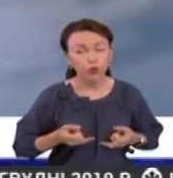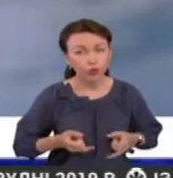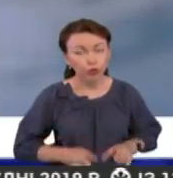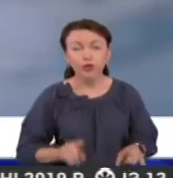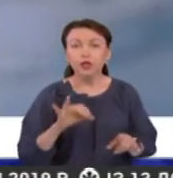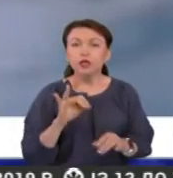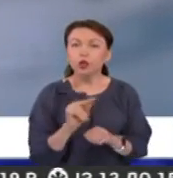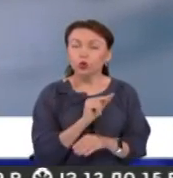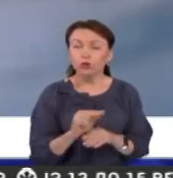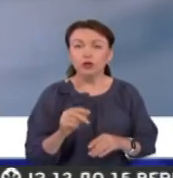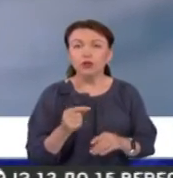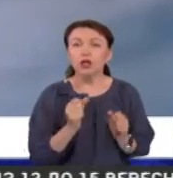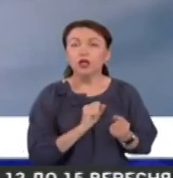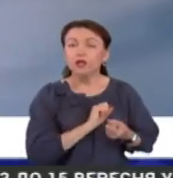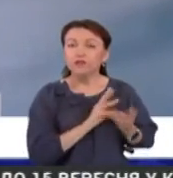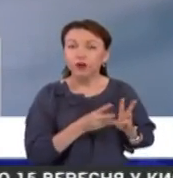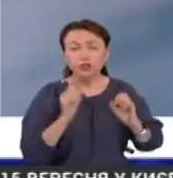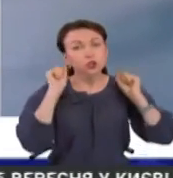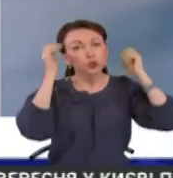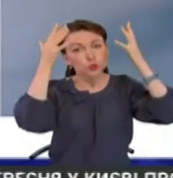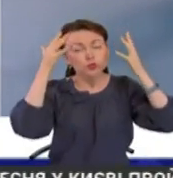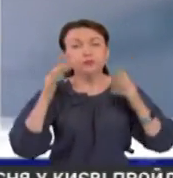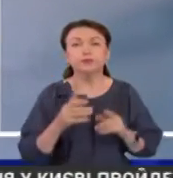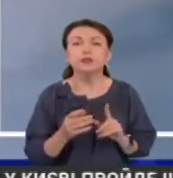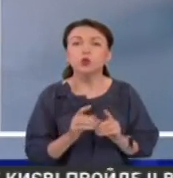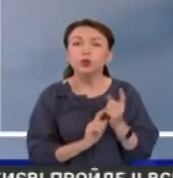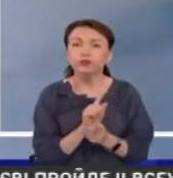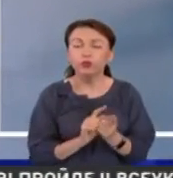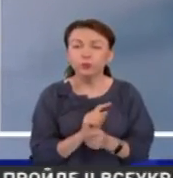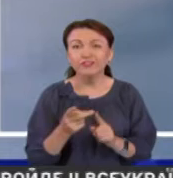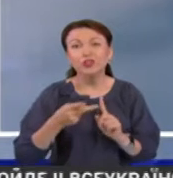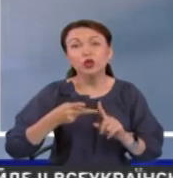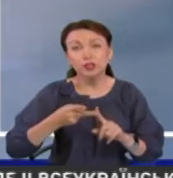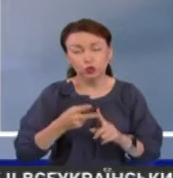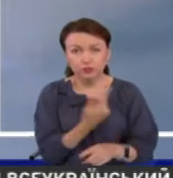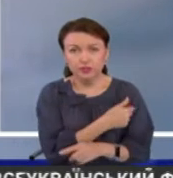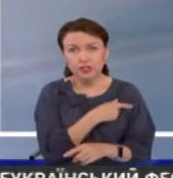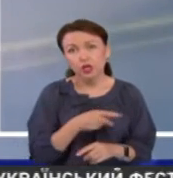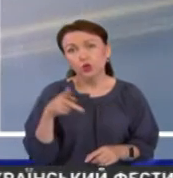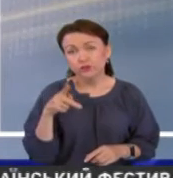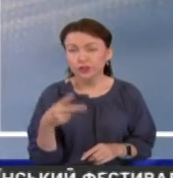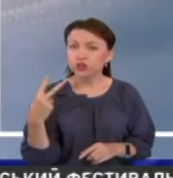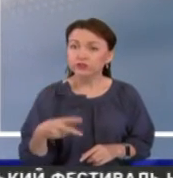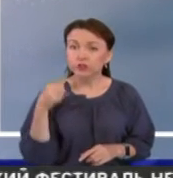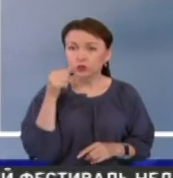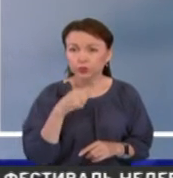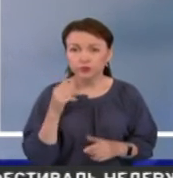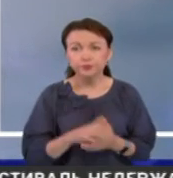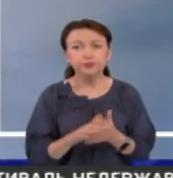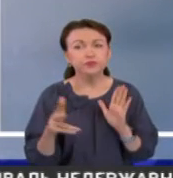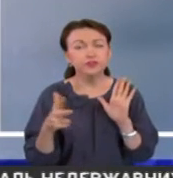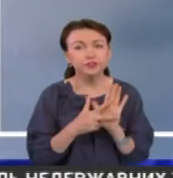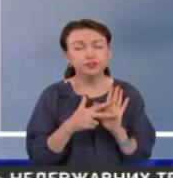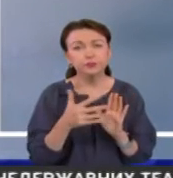лікування інфарктів та інсультів у реформі вторинної меддопомоги у 2020 році. Отже, Отже,